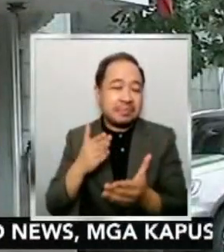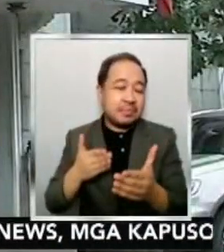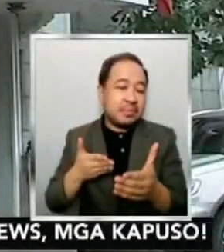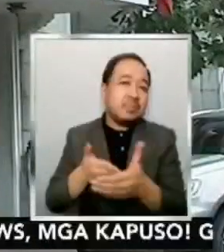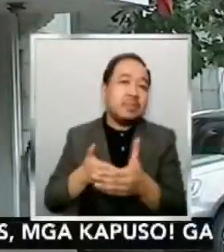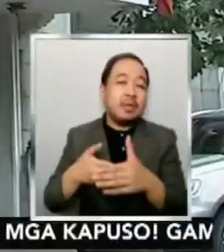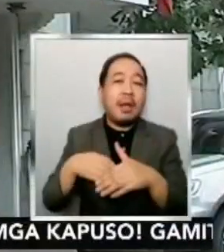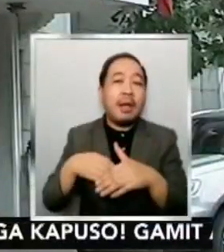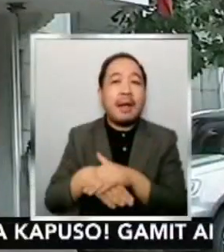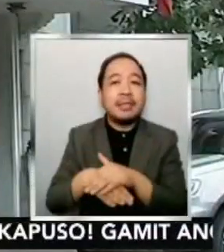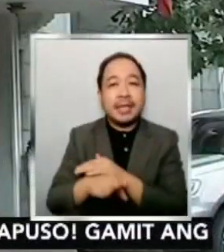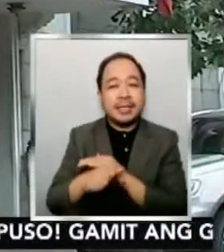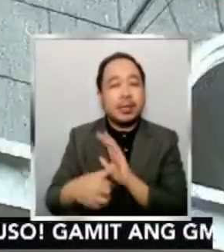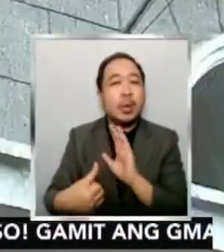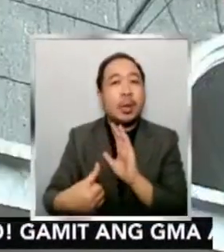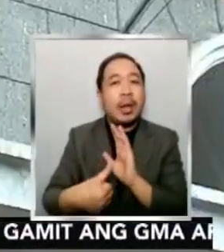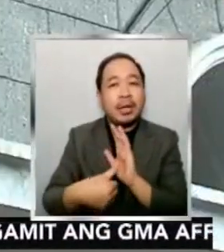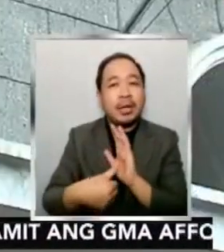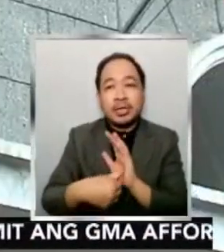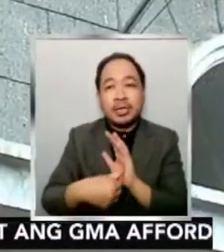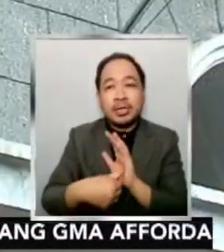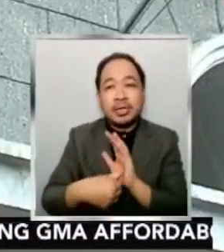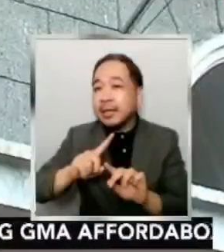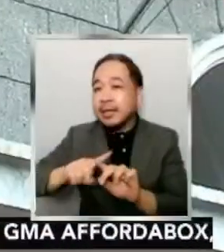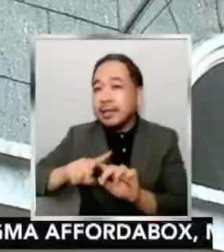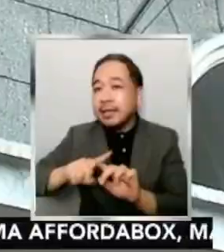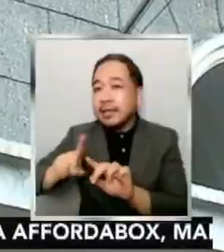pang pribilehyong ibinibigay sa partido.